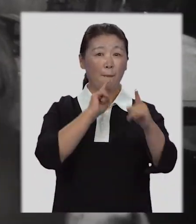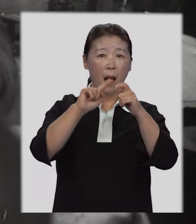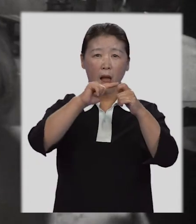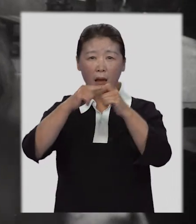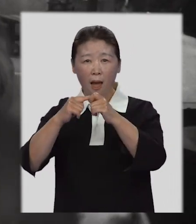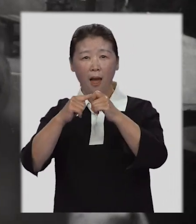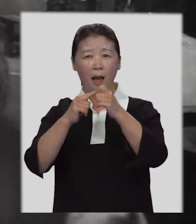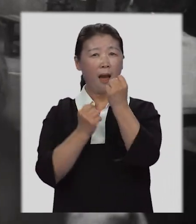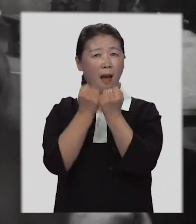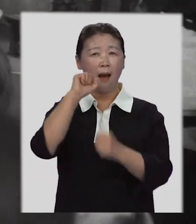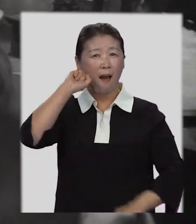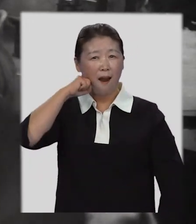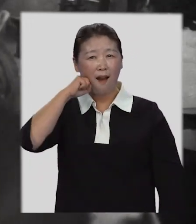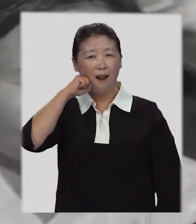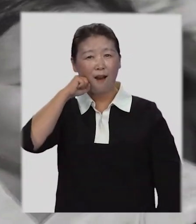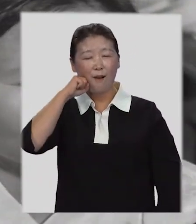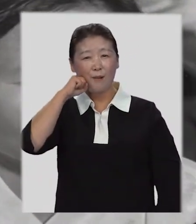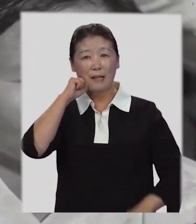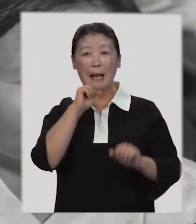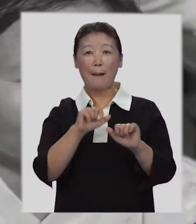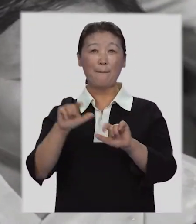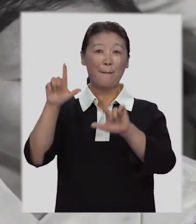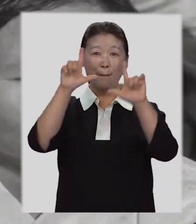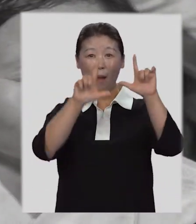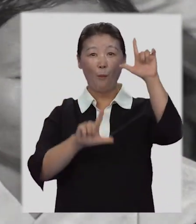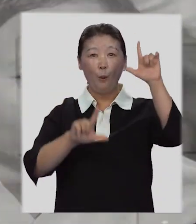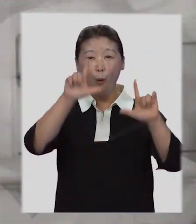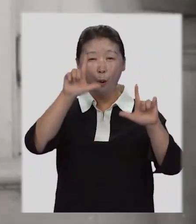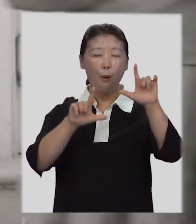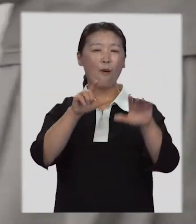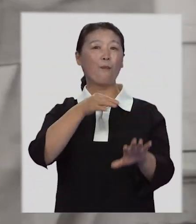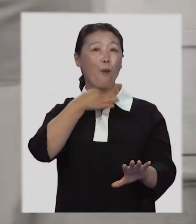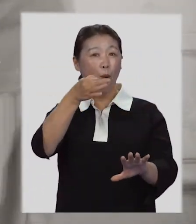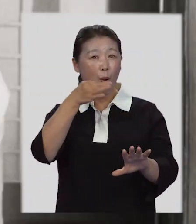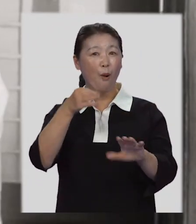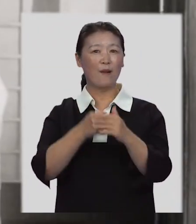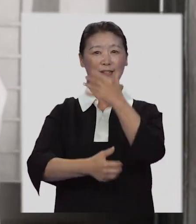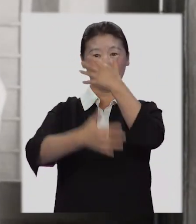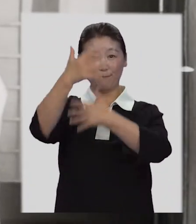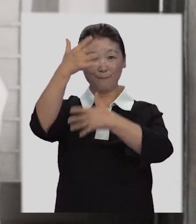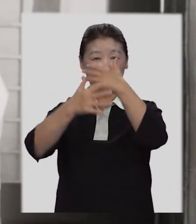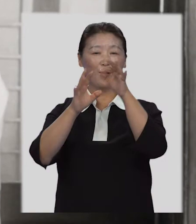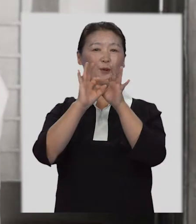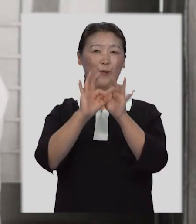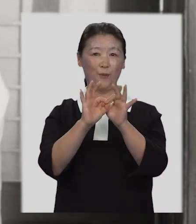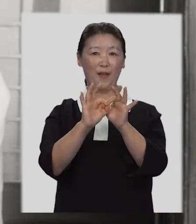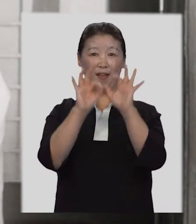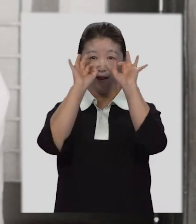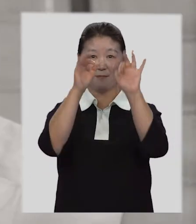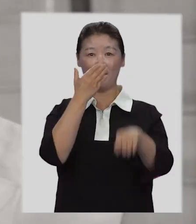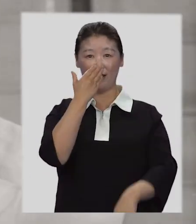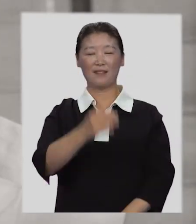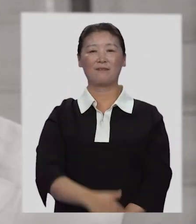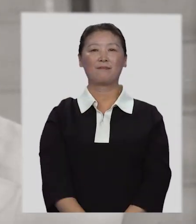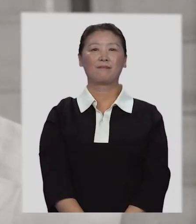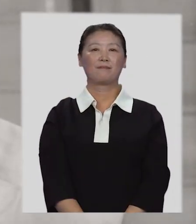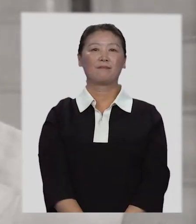말과 글로 설명하기 힘든 현장의 모습과 목소리를 시청각 기록을 통해서 만나볼 수 있습니다.